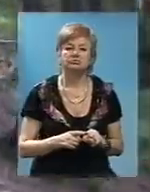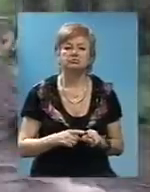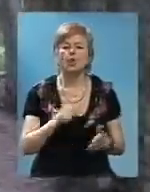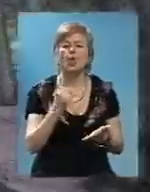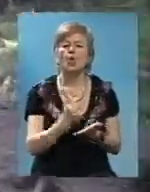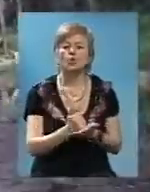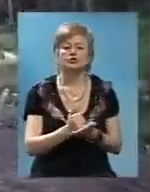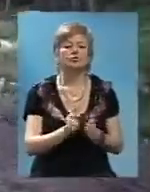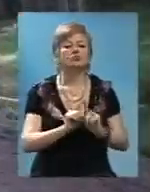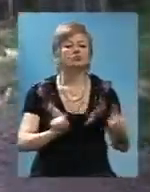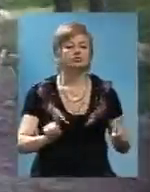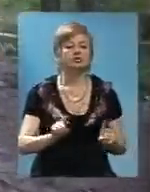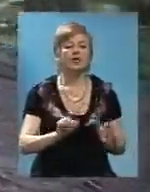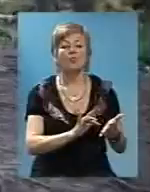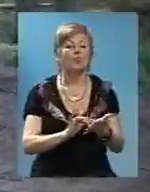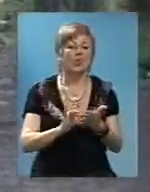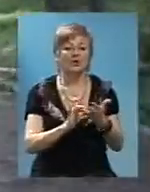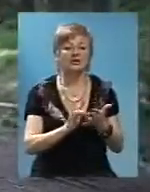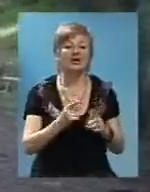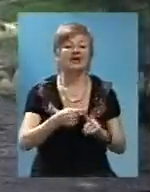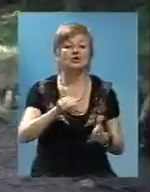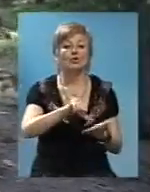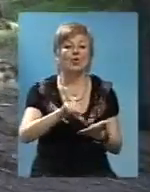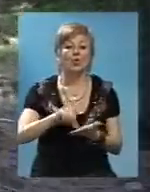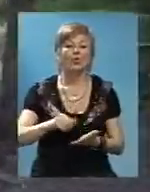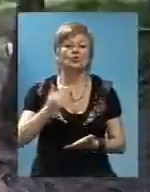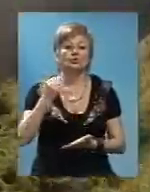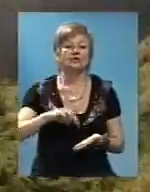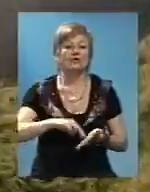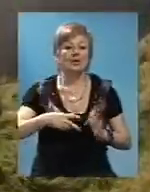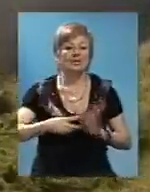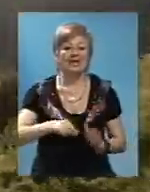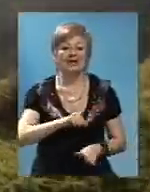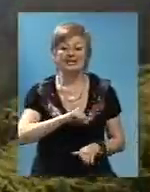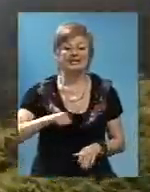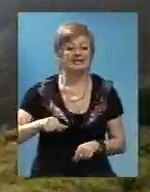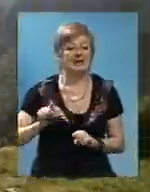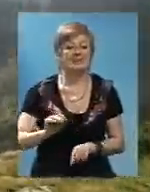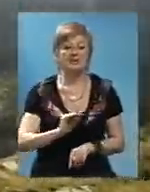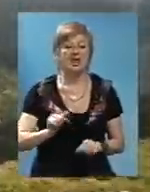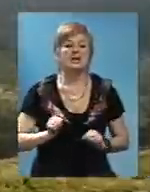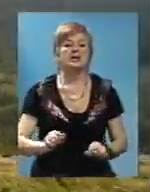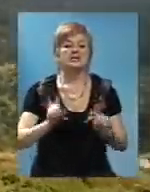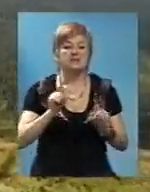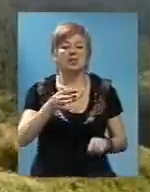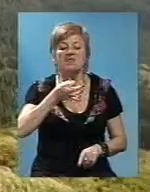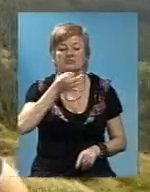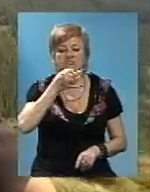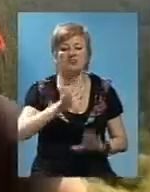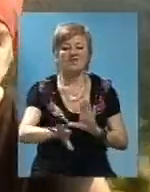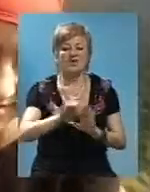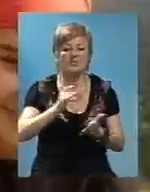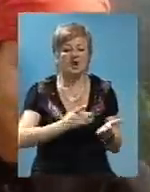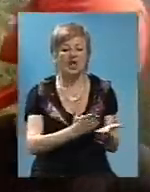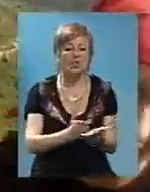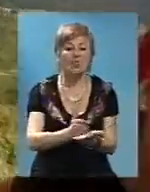Основна відміна цієї поїздки від інших – безпосередня участь у її плануванні з боку самих дітей. Вони самостійно визначали маршрут, а також